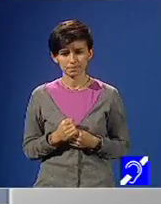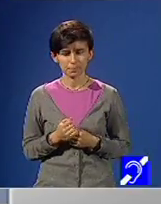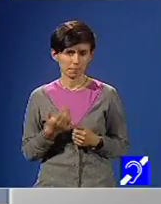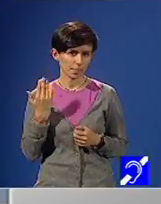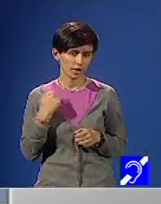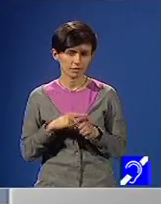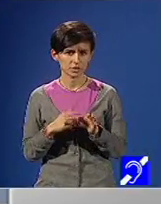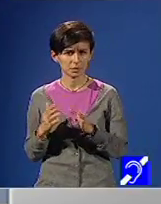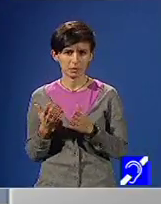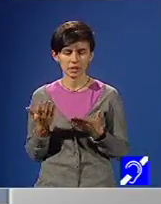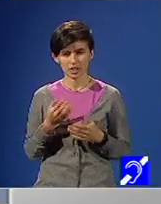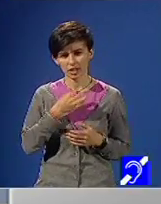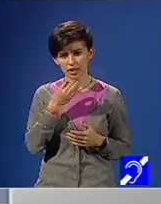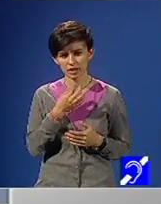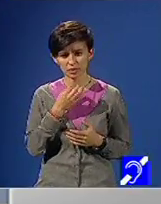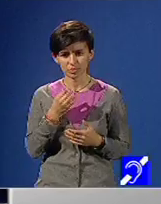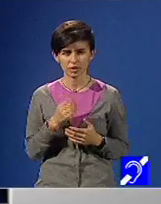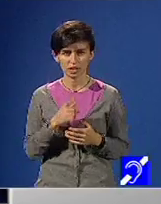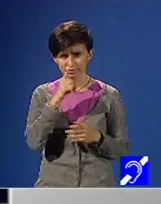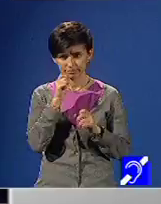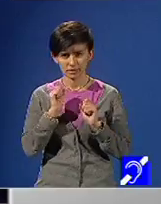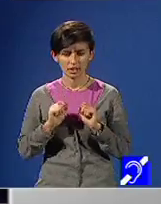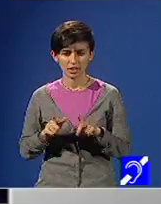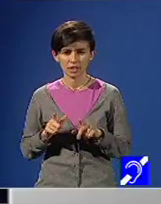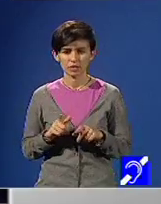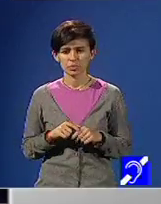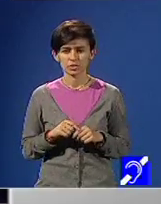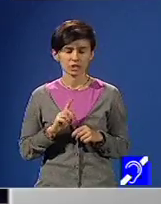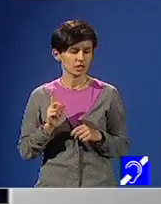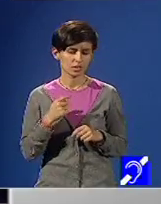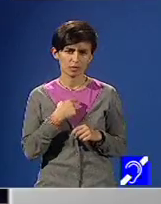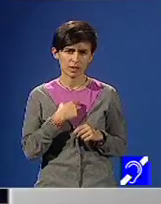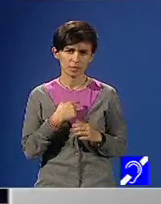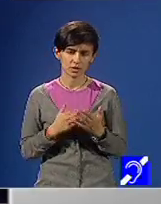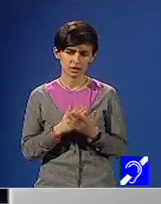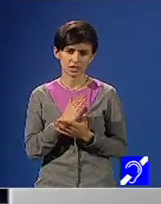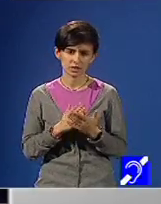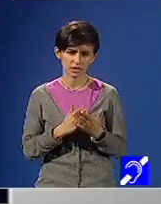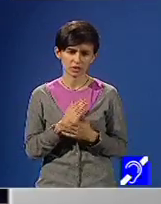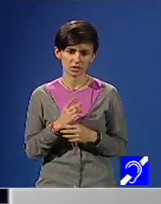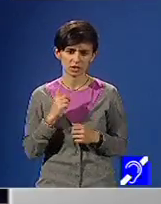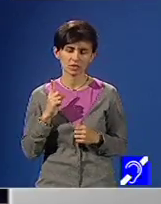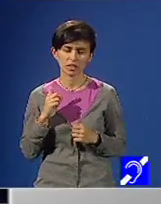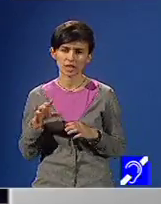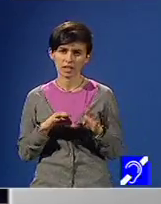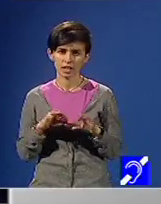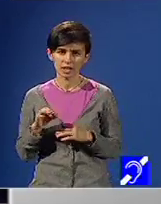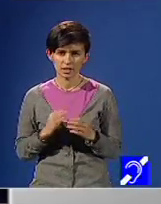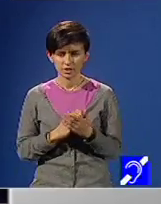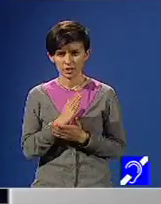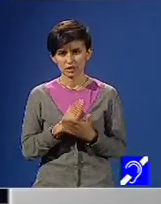în care poate ai zis gata, de mâine o să mă duc și o să fac altceva, nu mai pot să mă chinui. Uh-huh. Dar cu toate astea ai ales să mergi mai